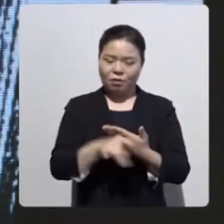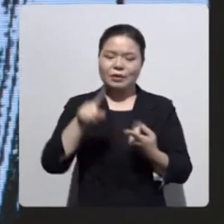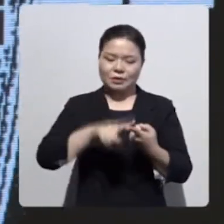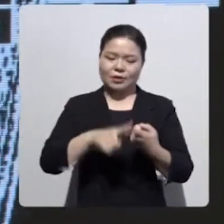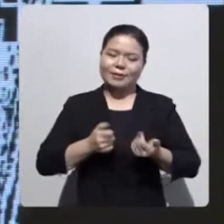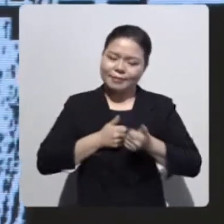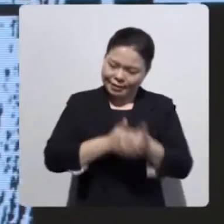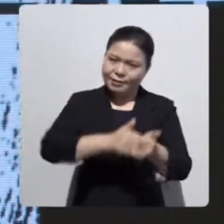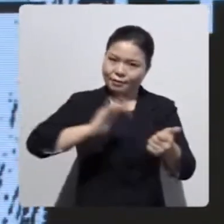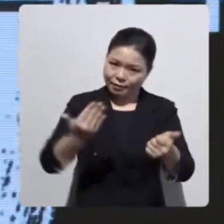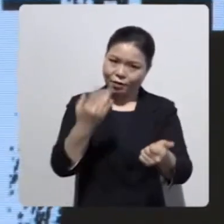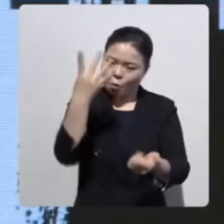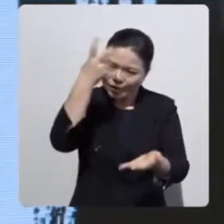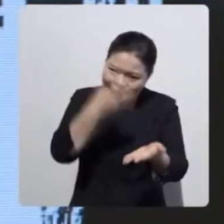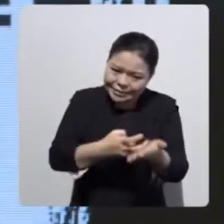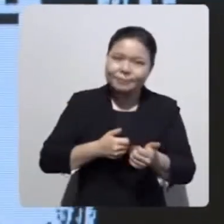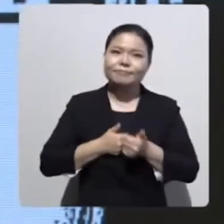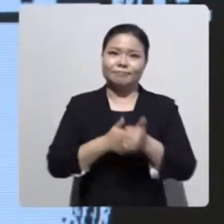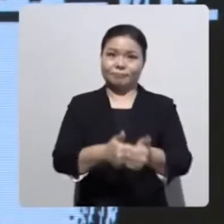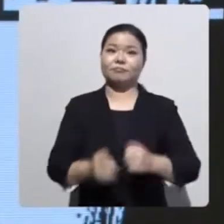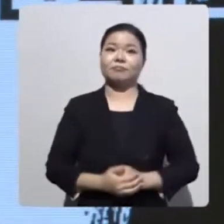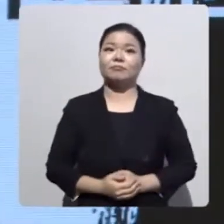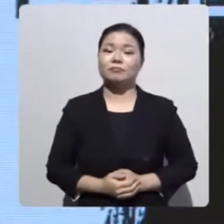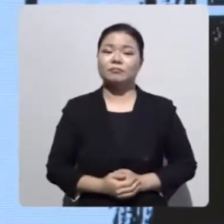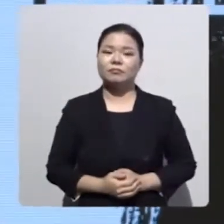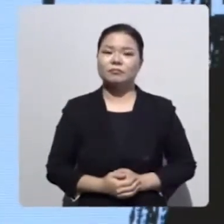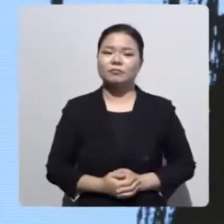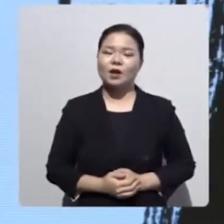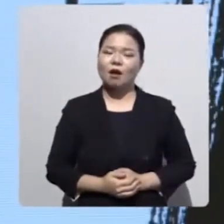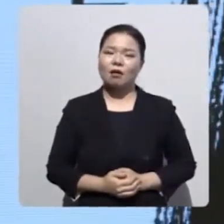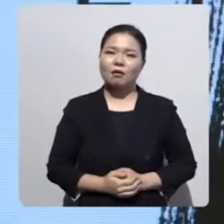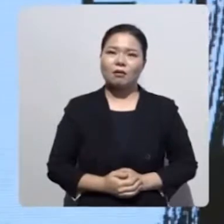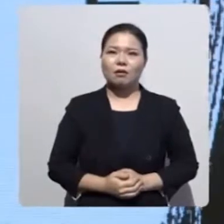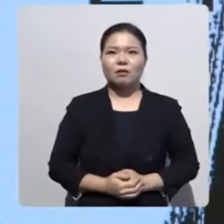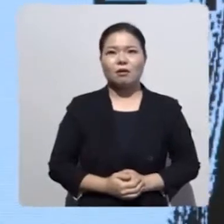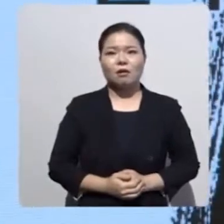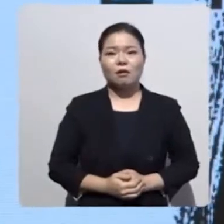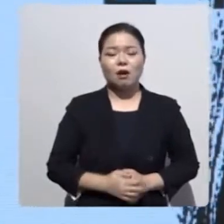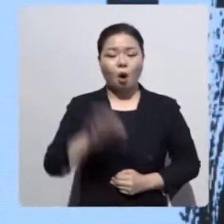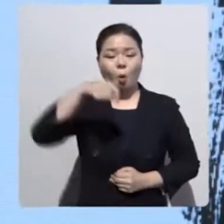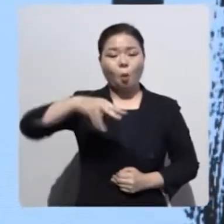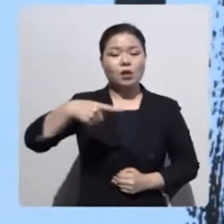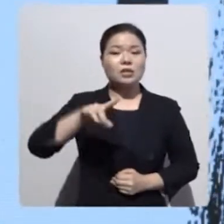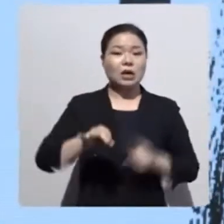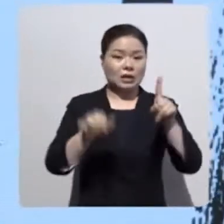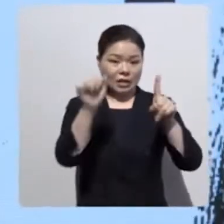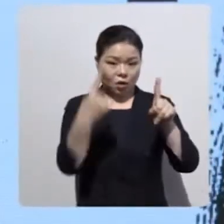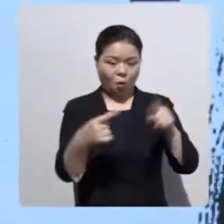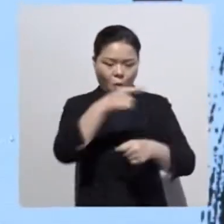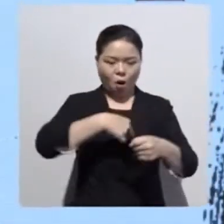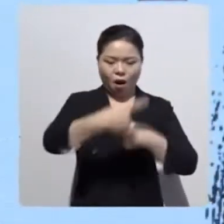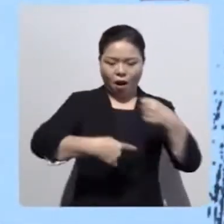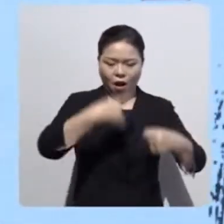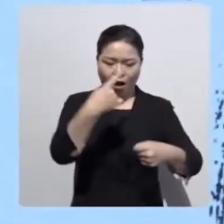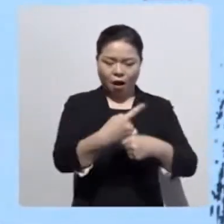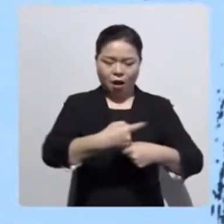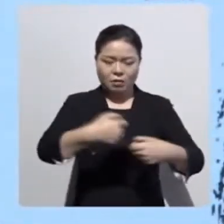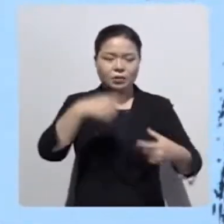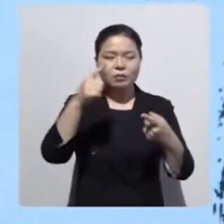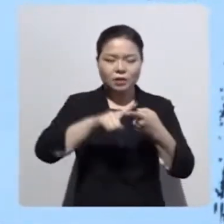지켰습니다. 일부 여당 국회의원들은 월성 1호기 조기 폐쇄의 타당성을 감사하는